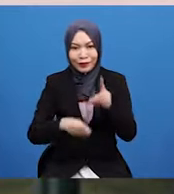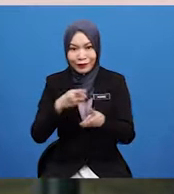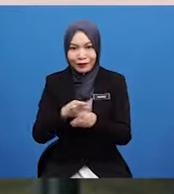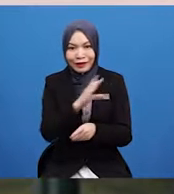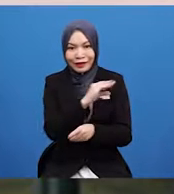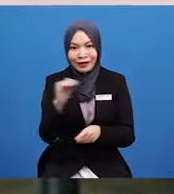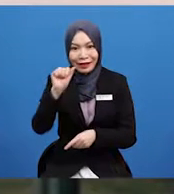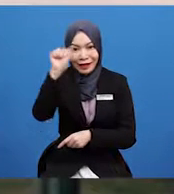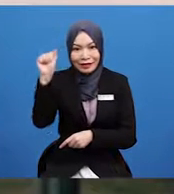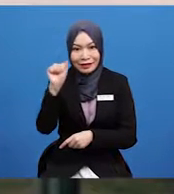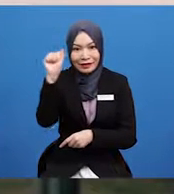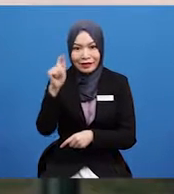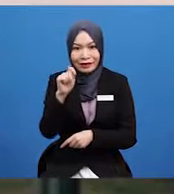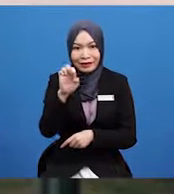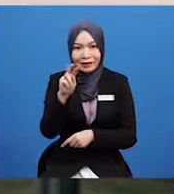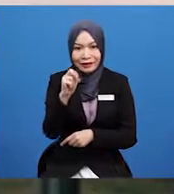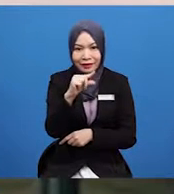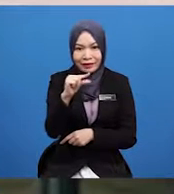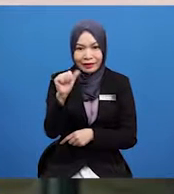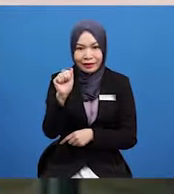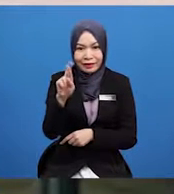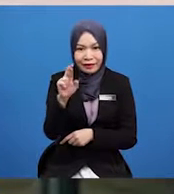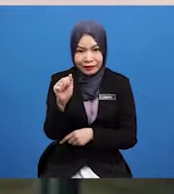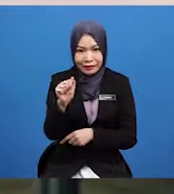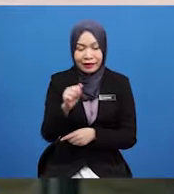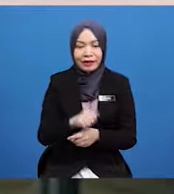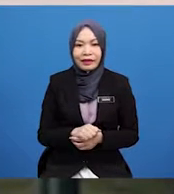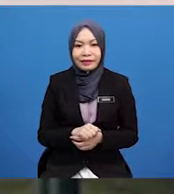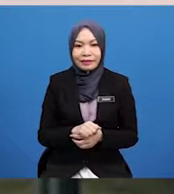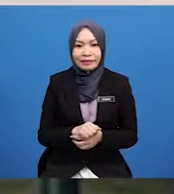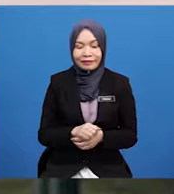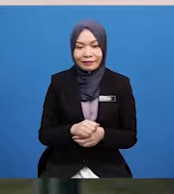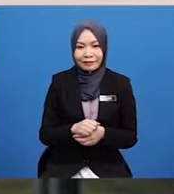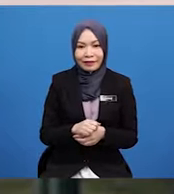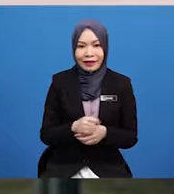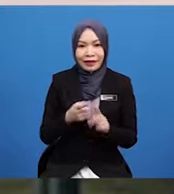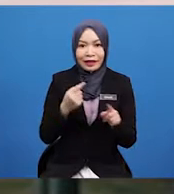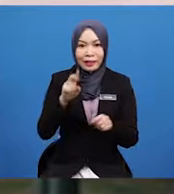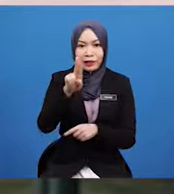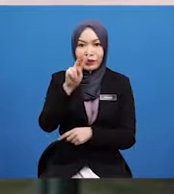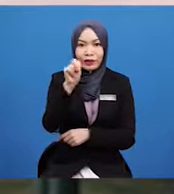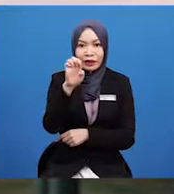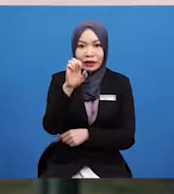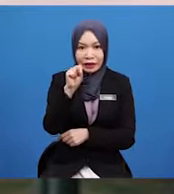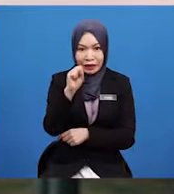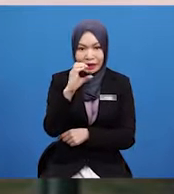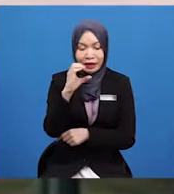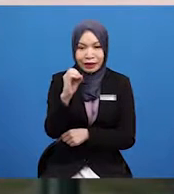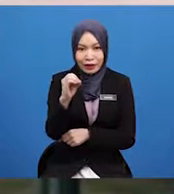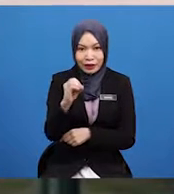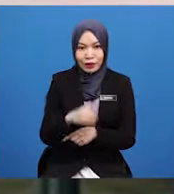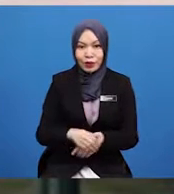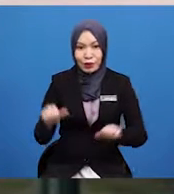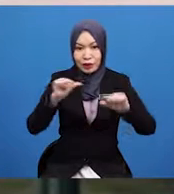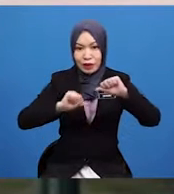telah ditiru oleh UNESCO yaitu petumbuhan pendidikan sains dan kebudayaan